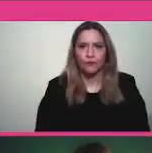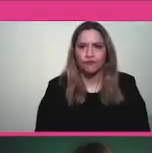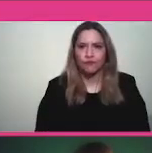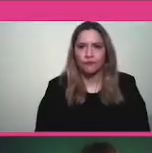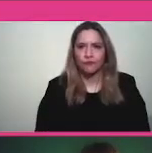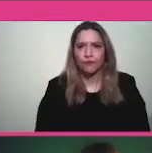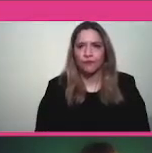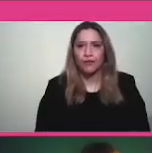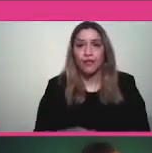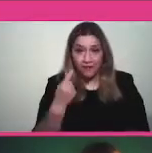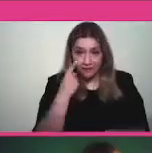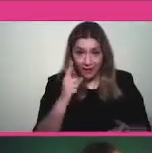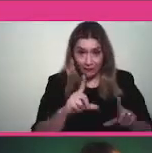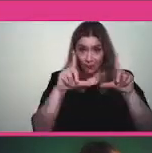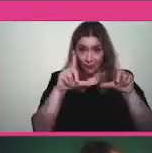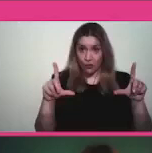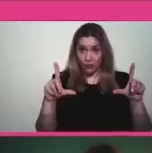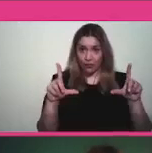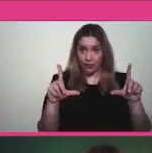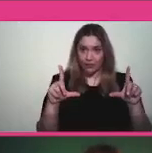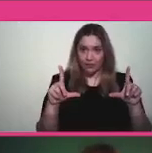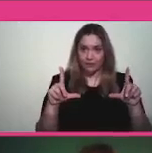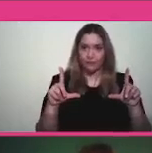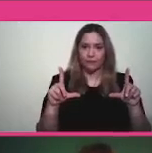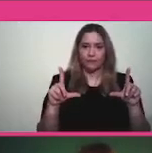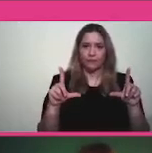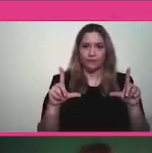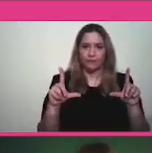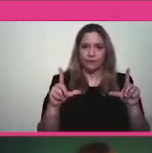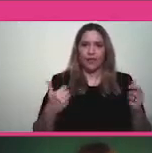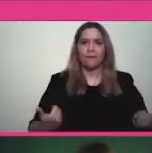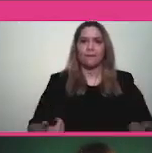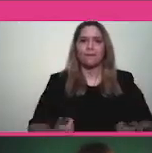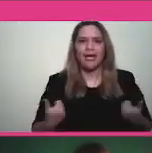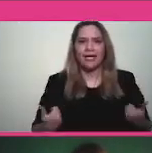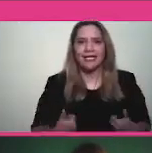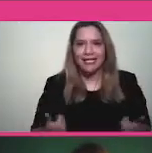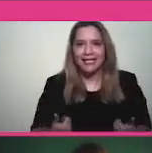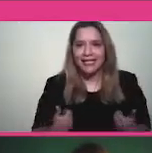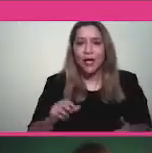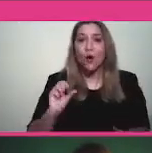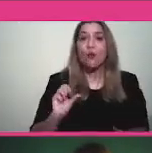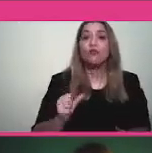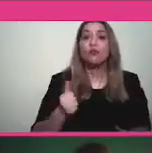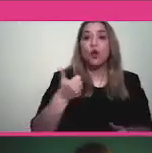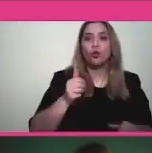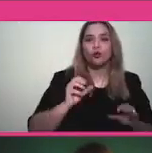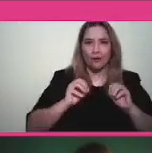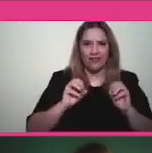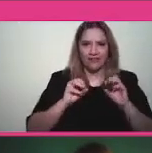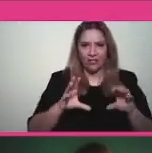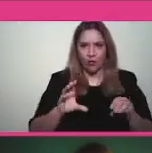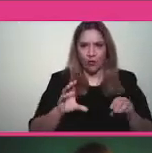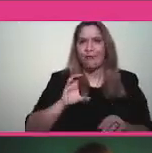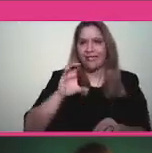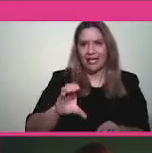Πιστεύω ότι βλέπετε την οθόνη μου τώρα. Είναι το παιχνίδι από το πρώτο εκπαιδευτικό πακέτο. Είναι